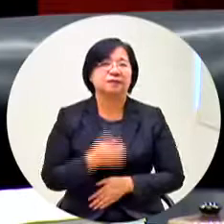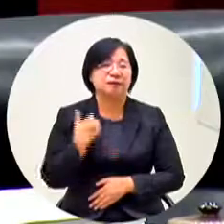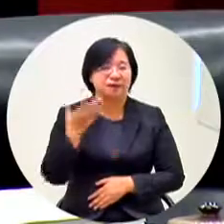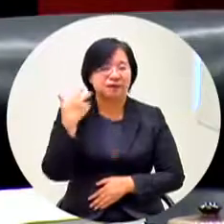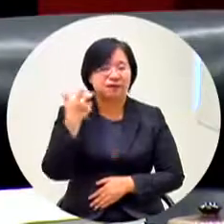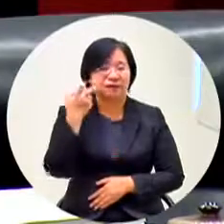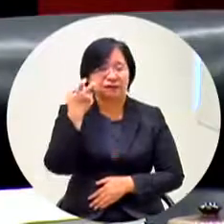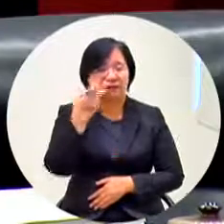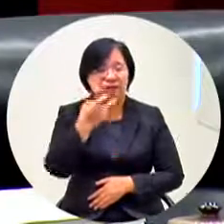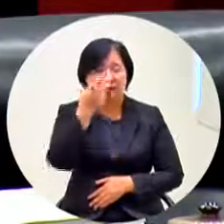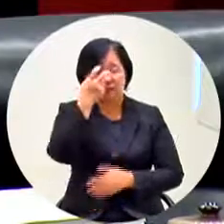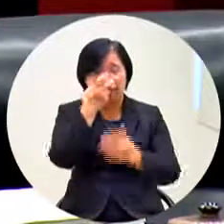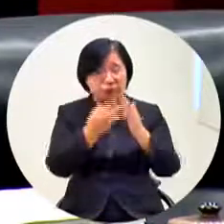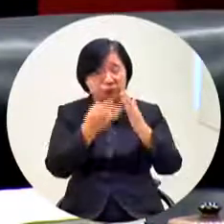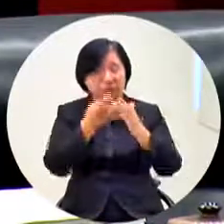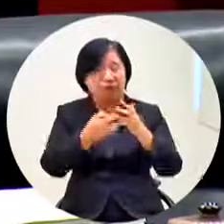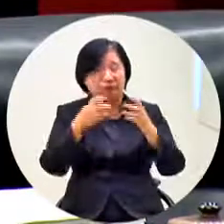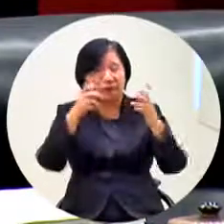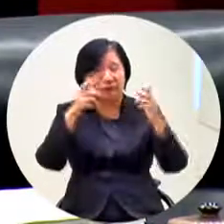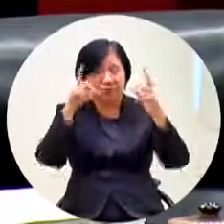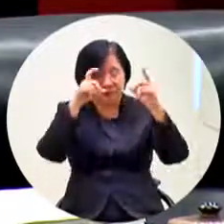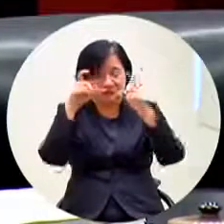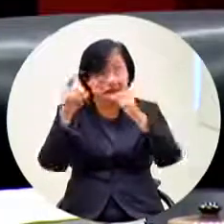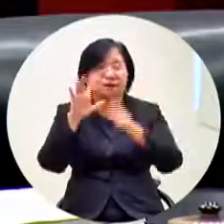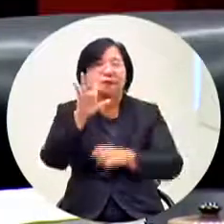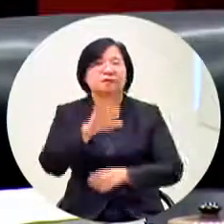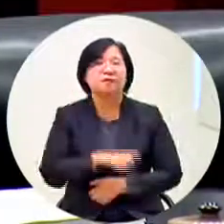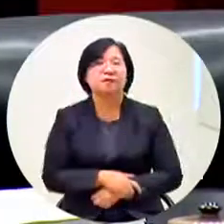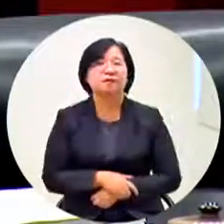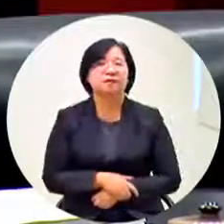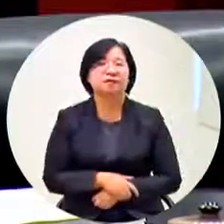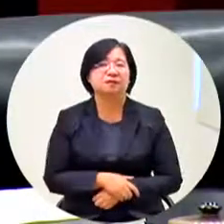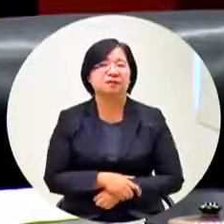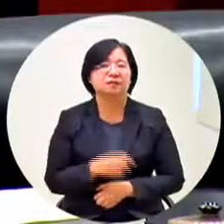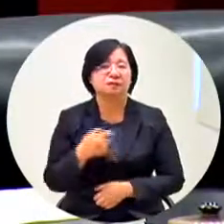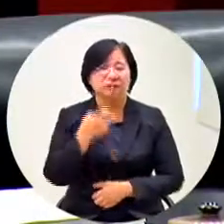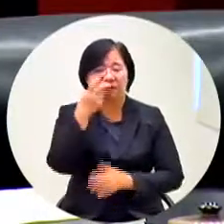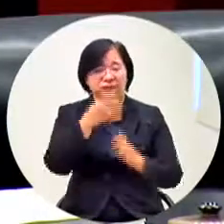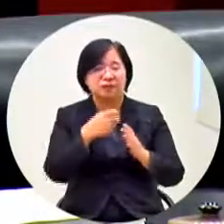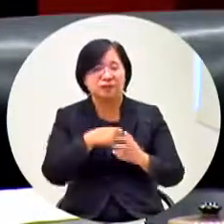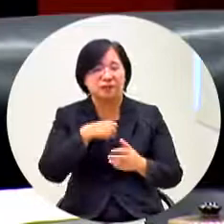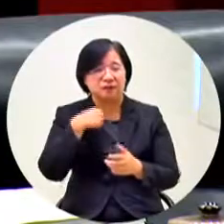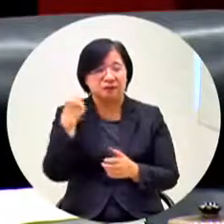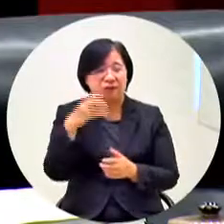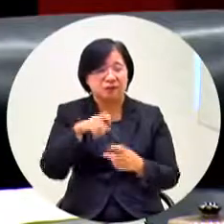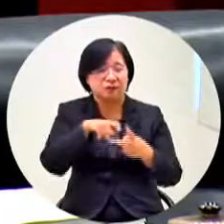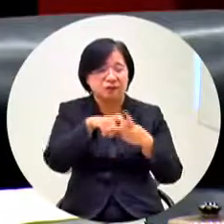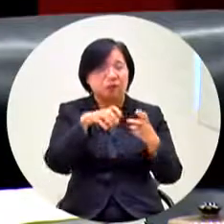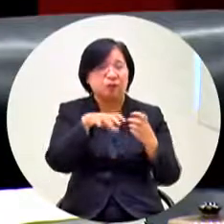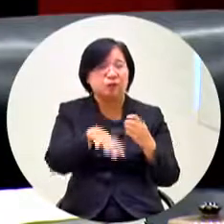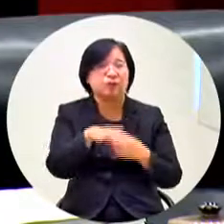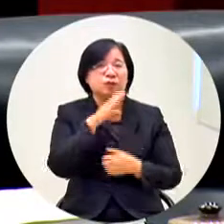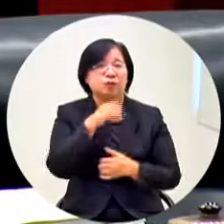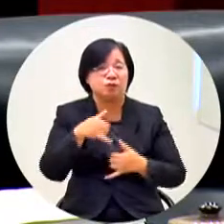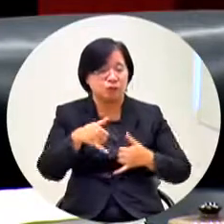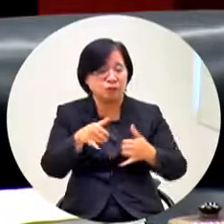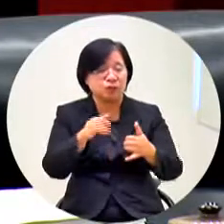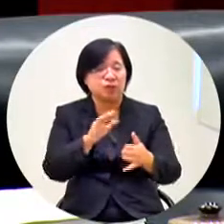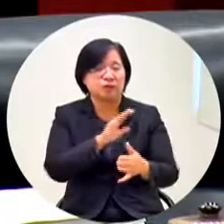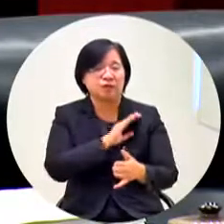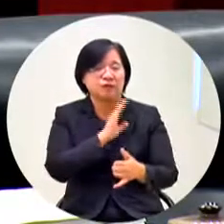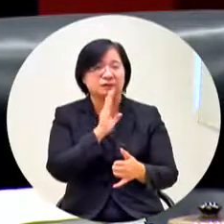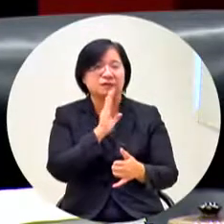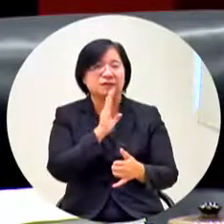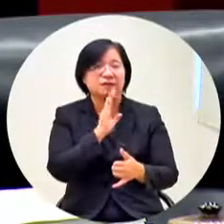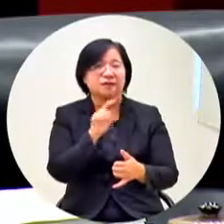状况哈。这个在108年的时候，我们有去做过一次会刊，那时候是请新工处过来的哈。它是一条路，但是这个地方刚好就是我们